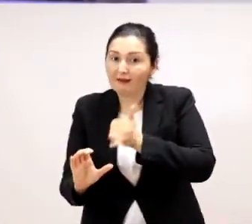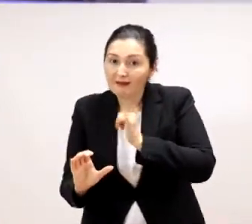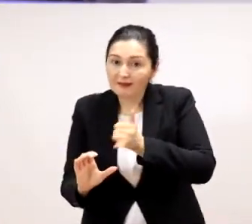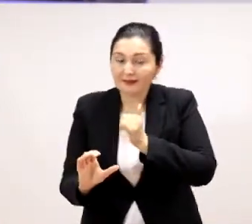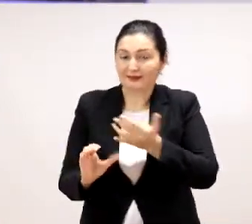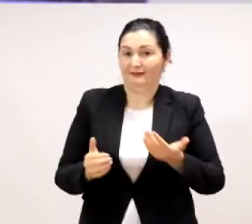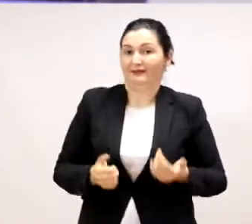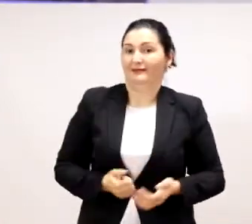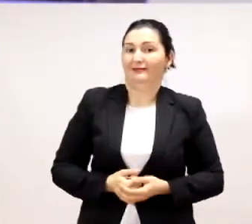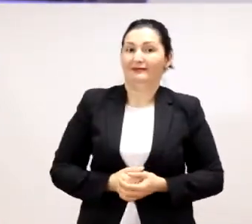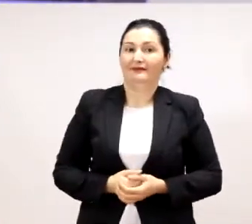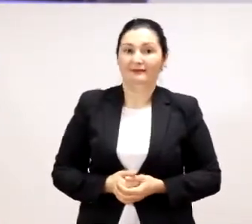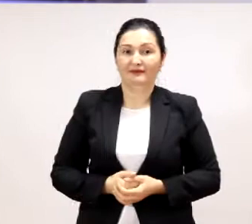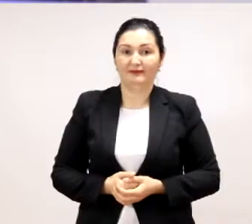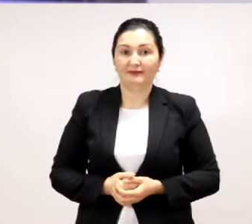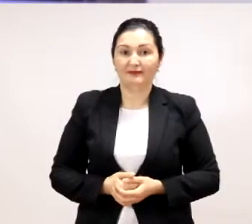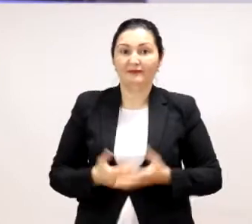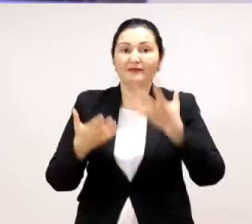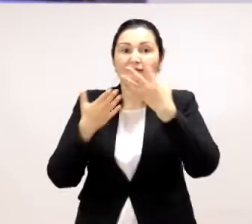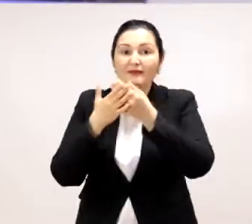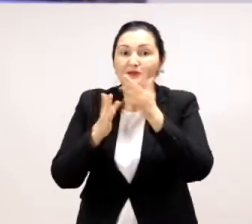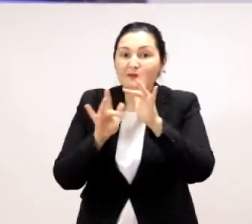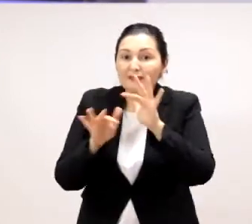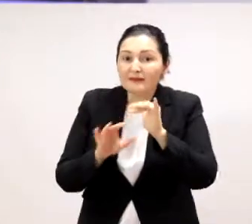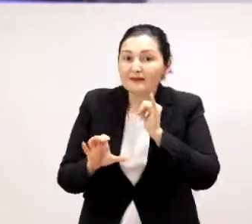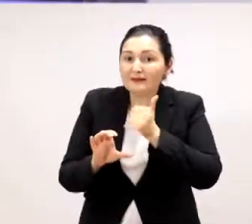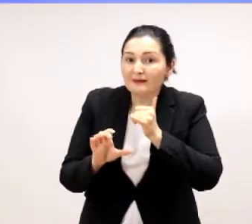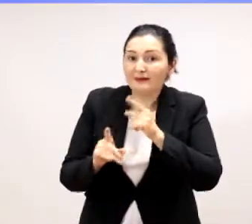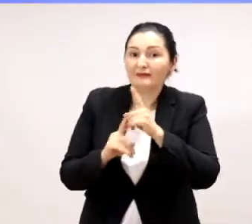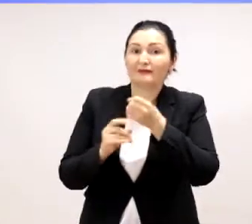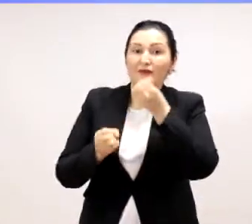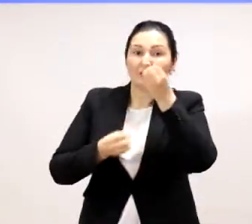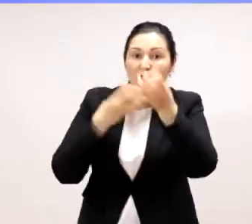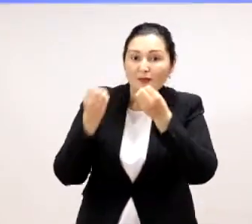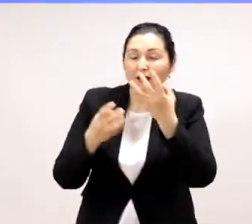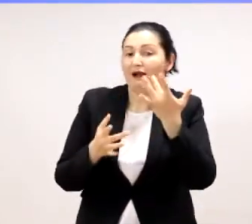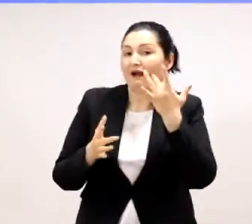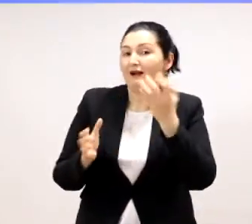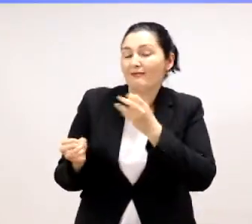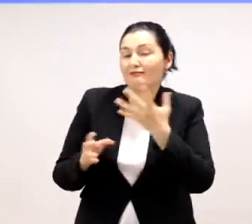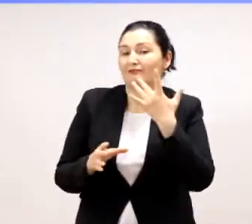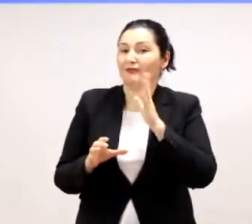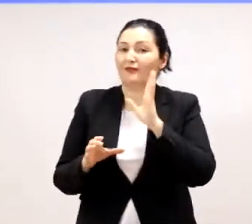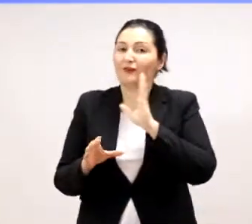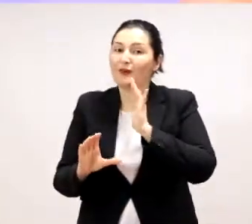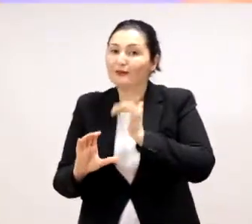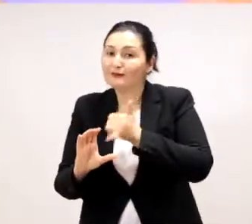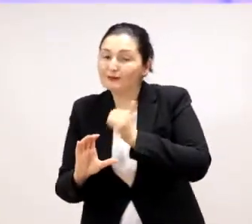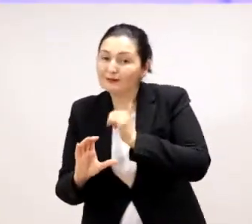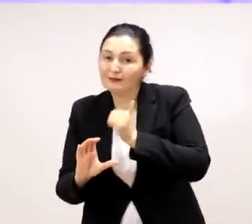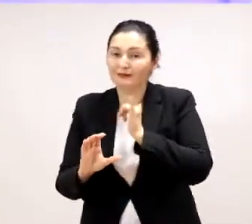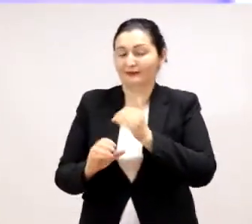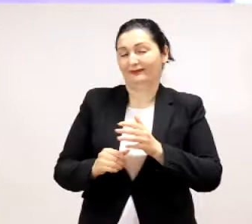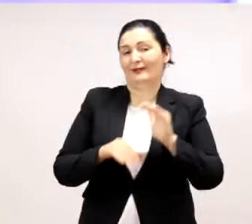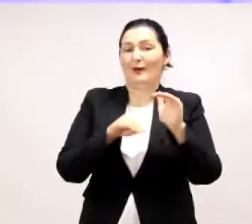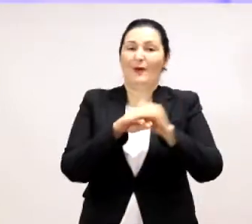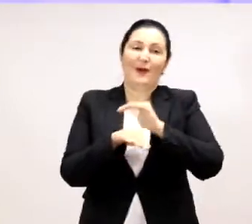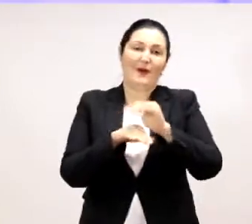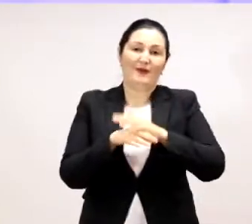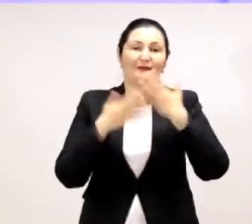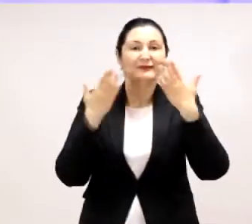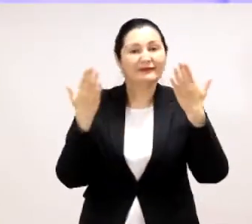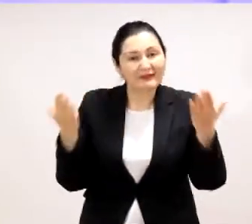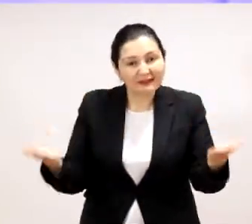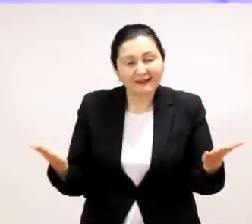بله، گل را در آفتاب روی گذارید. گل را همیشه آب دهید. آفرین